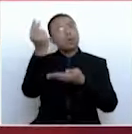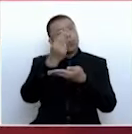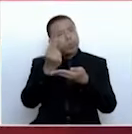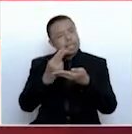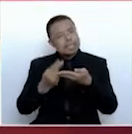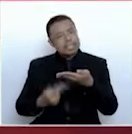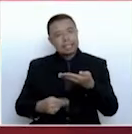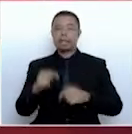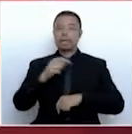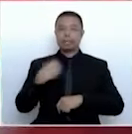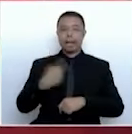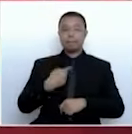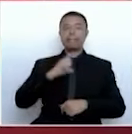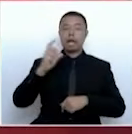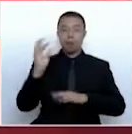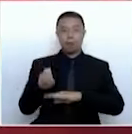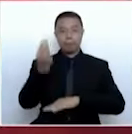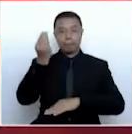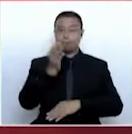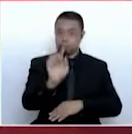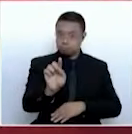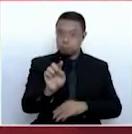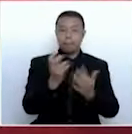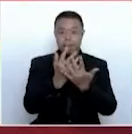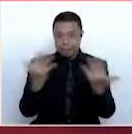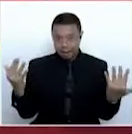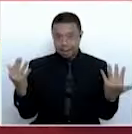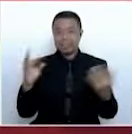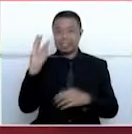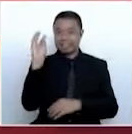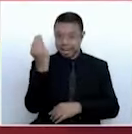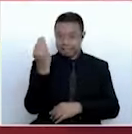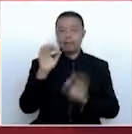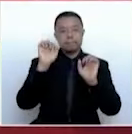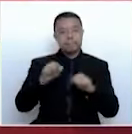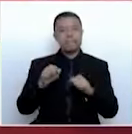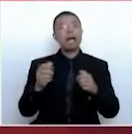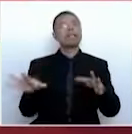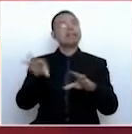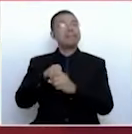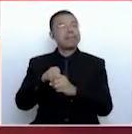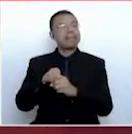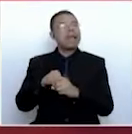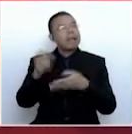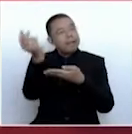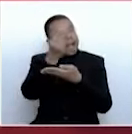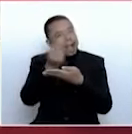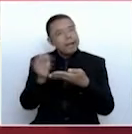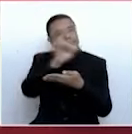lukisan di mana kami calon pemimpin dan Anda warga di Jakarta bisa turut serta untuk